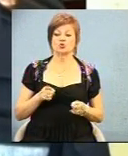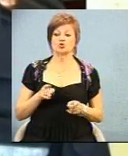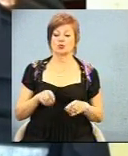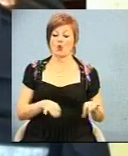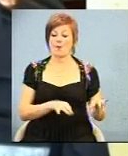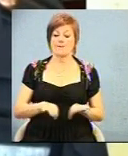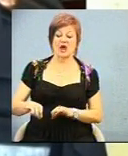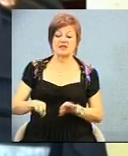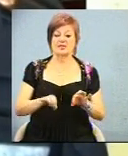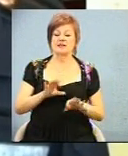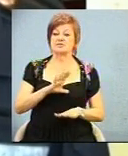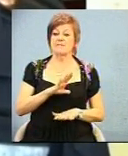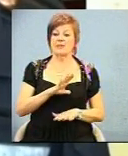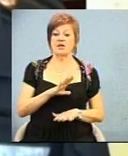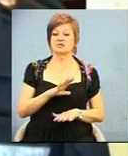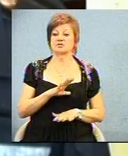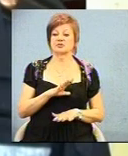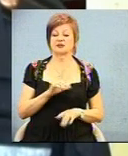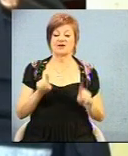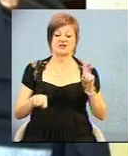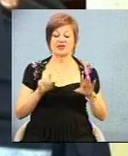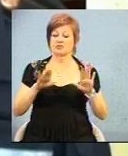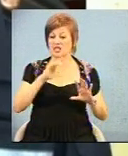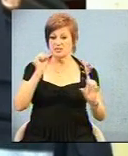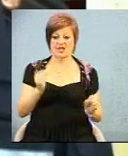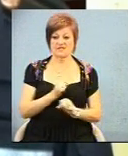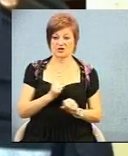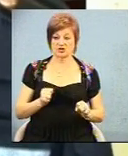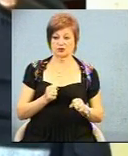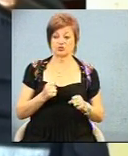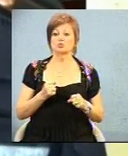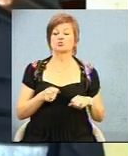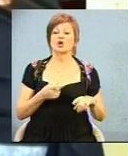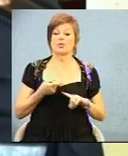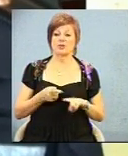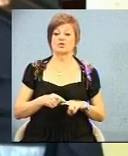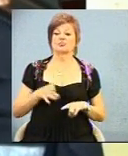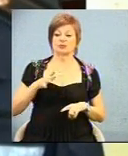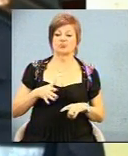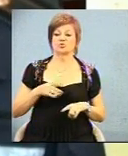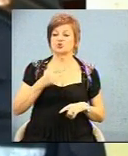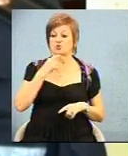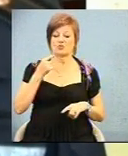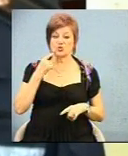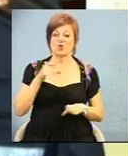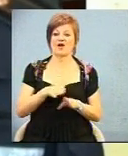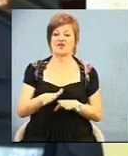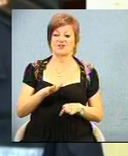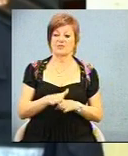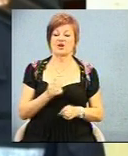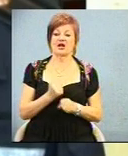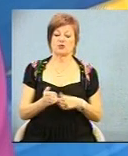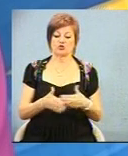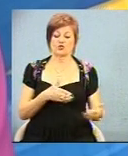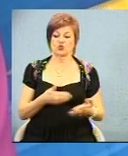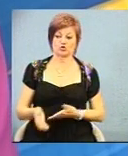під'їзд був в деяких місцях неможливий пожежної техніки, тому приходилось багато виконувати роботу